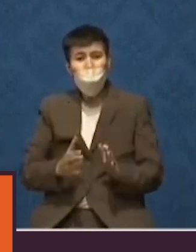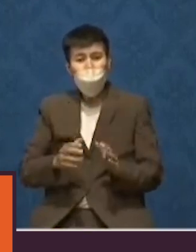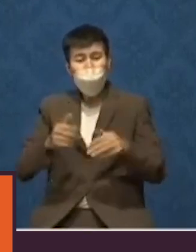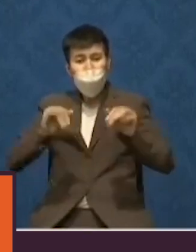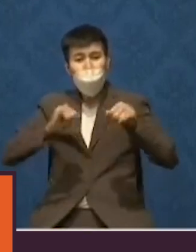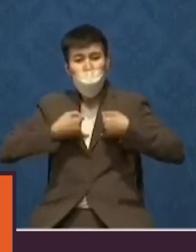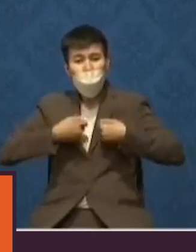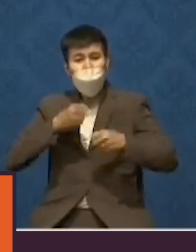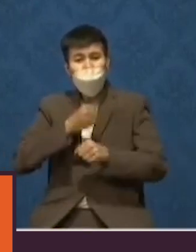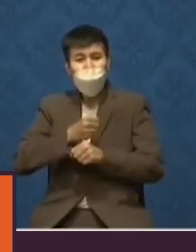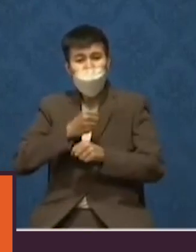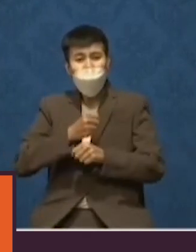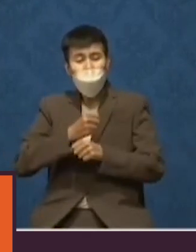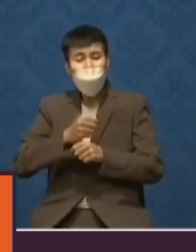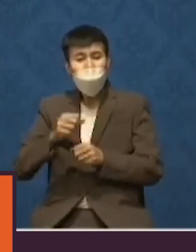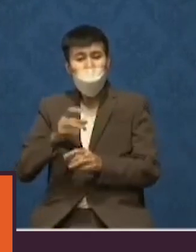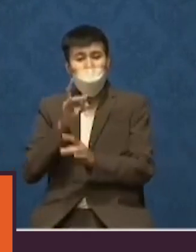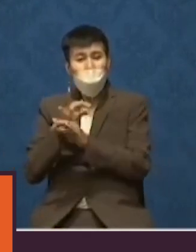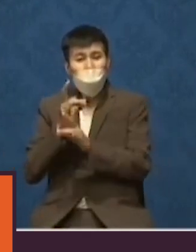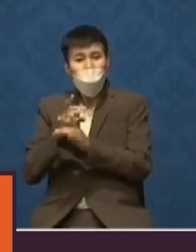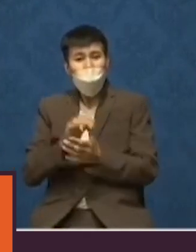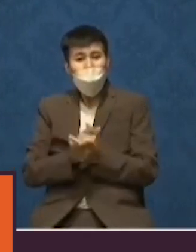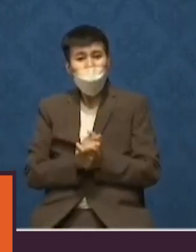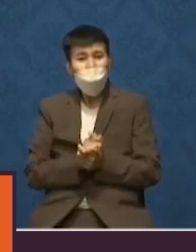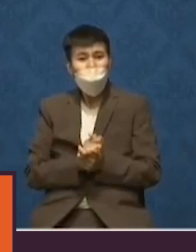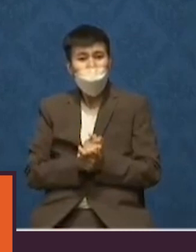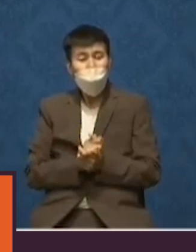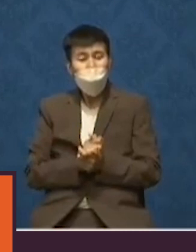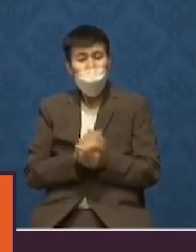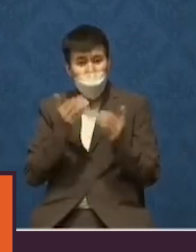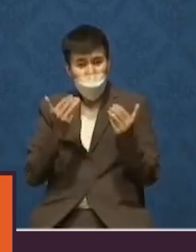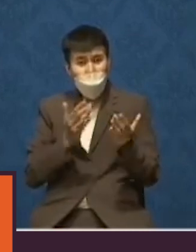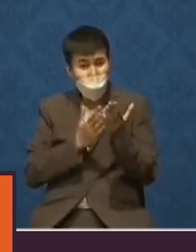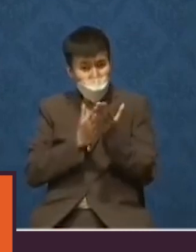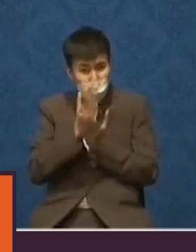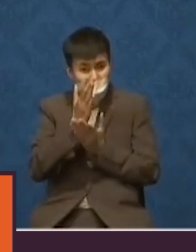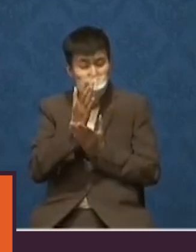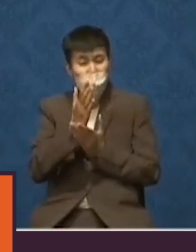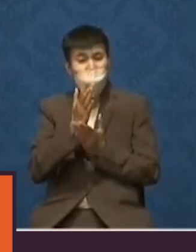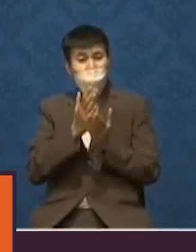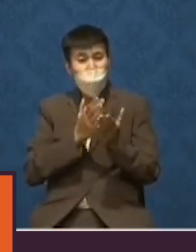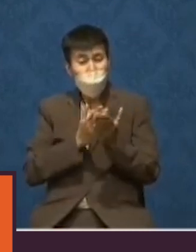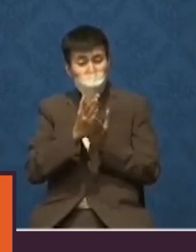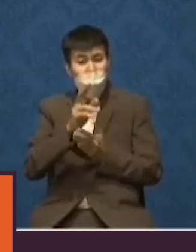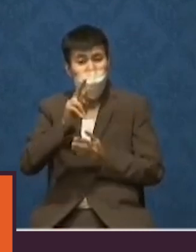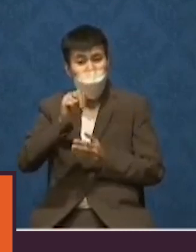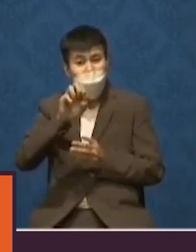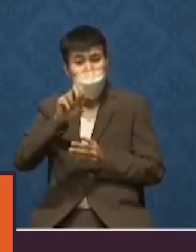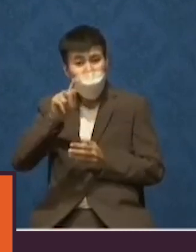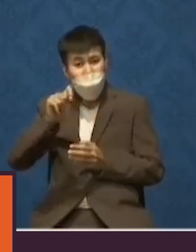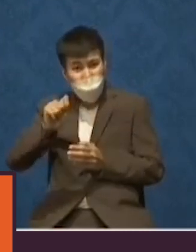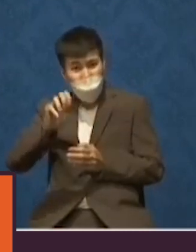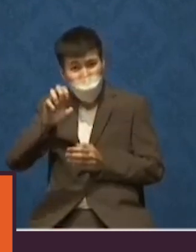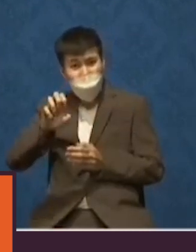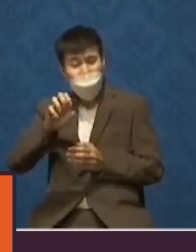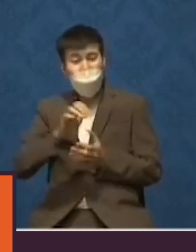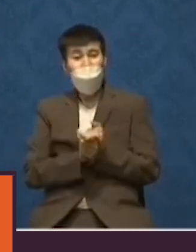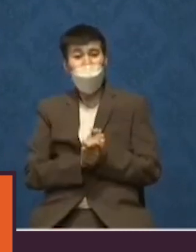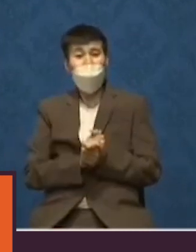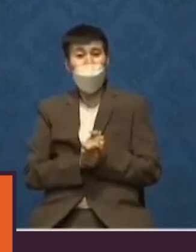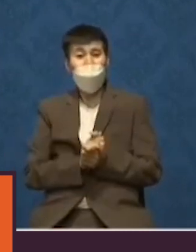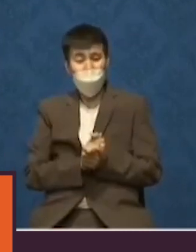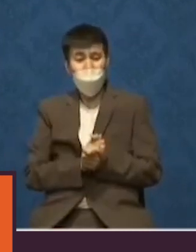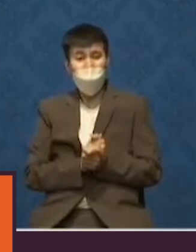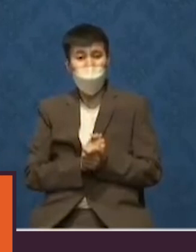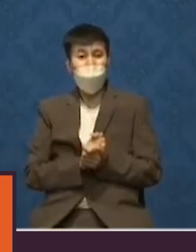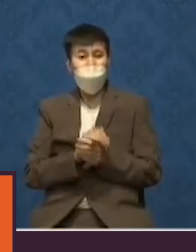อะไรครับศักดิ์ศรีของสภาผู้แทนอยู่ไหนครับนี่ฝ่ายนิติบัญญัตินะครับครม.ไม่ใช่ฝ่ายนิติบัญญัตินะครับ6หน่วยงานราชการไม่ใช่